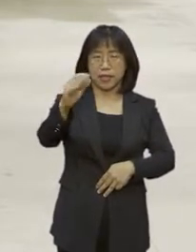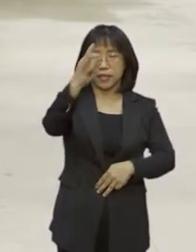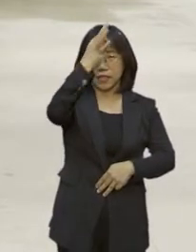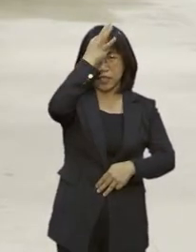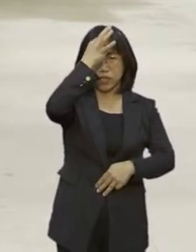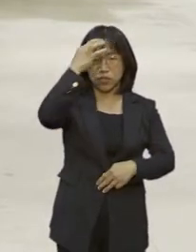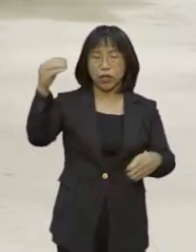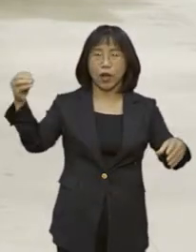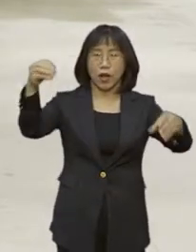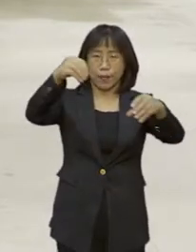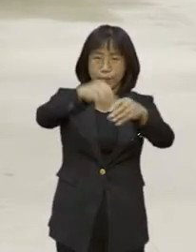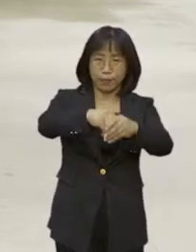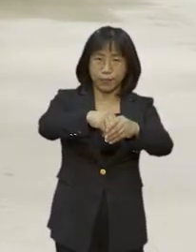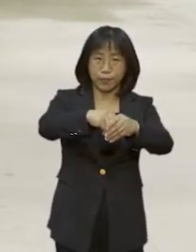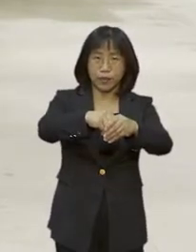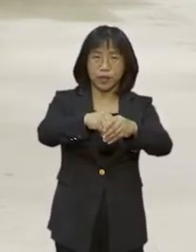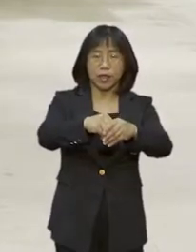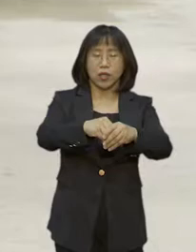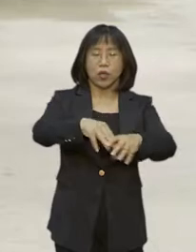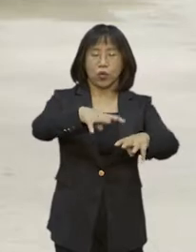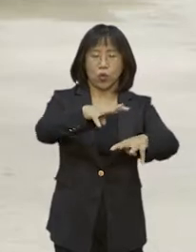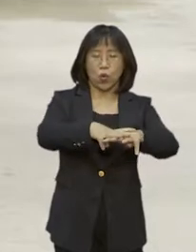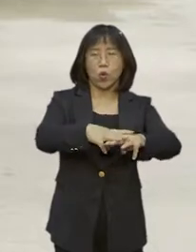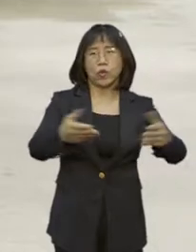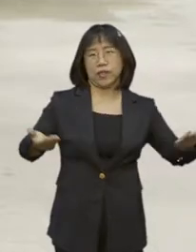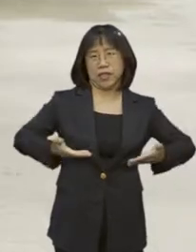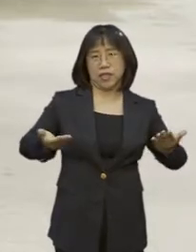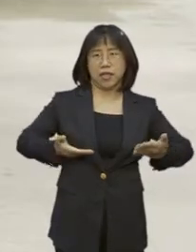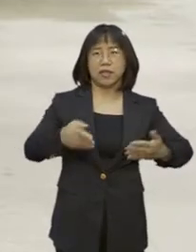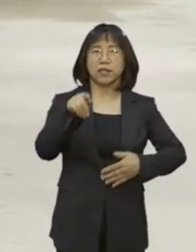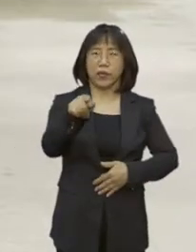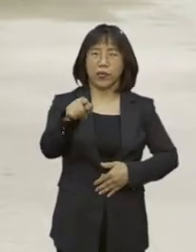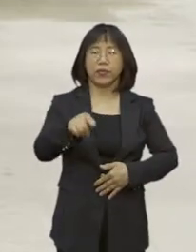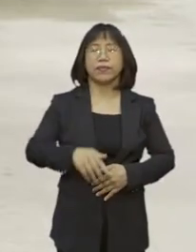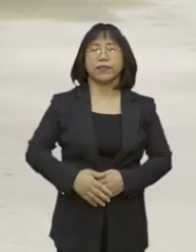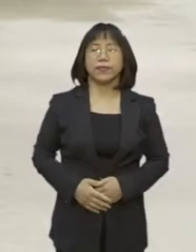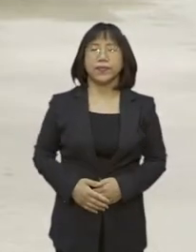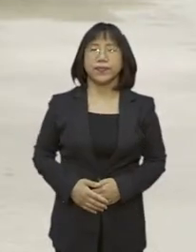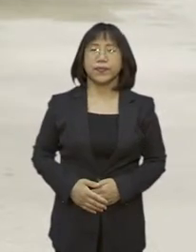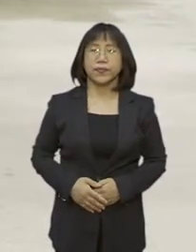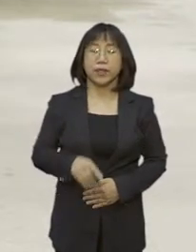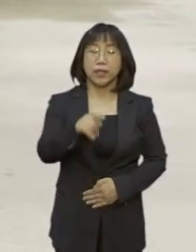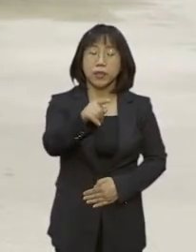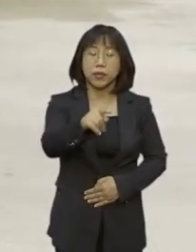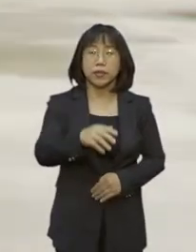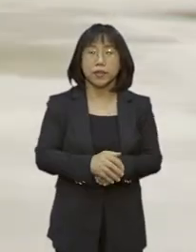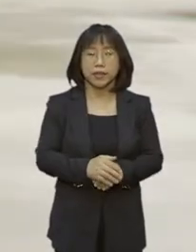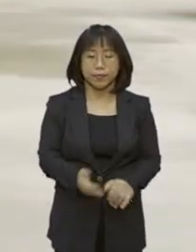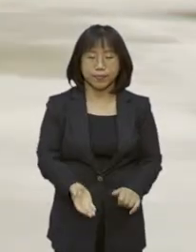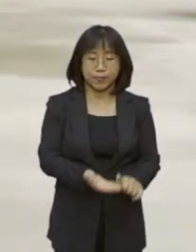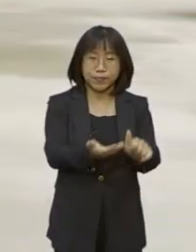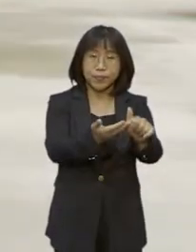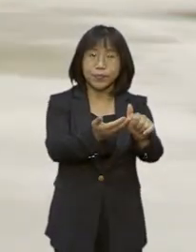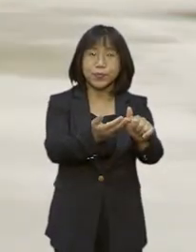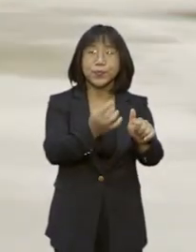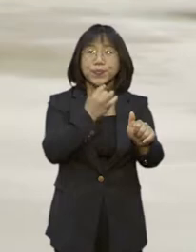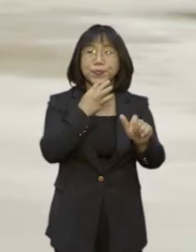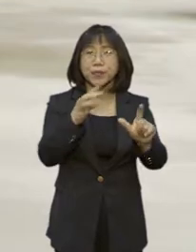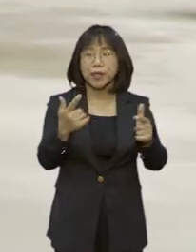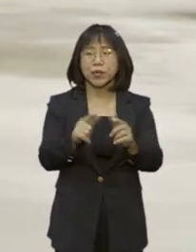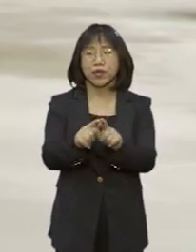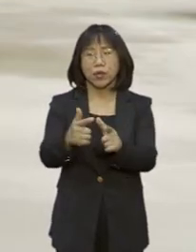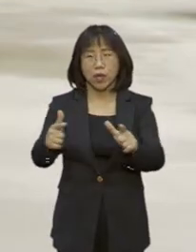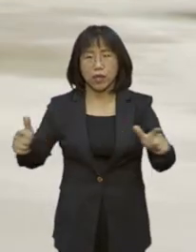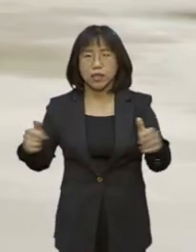접목하여 농업을 하는 것을 우리가 스마트 팜 스마트 농장 이라고 하고 있습니다 또한 재배 생산